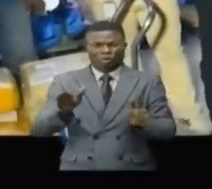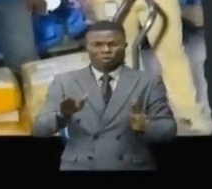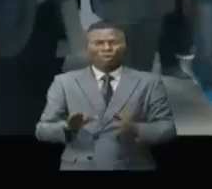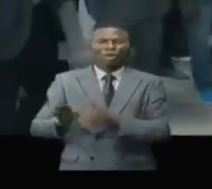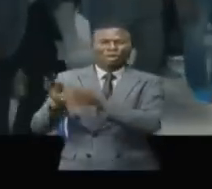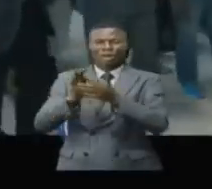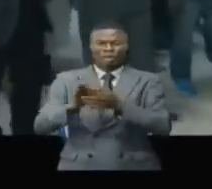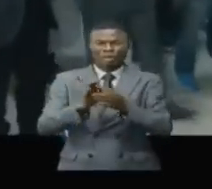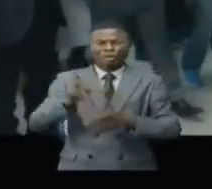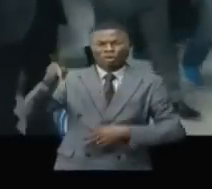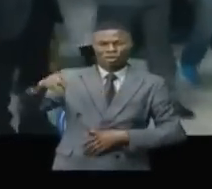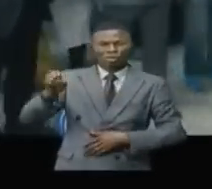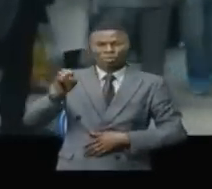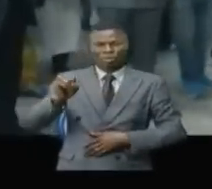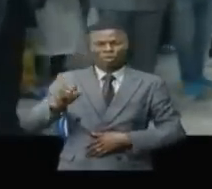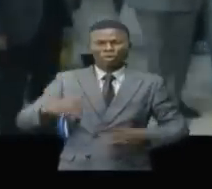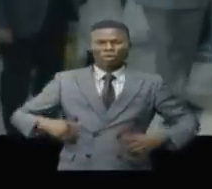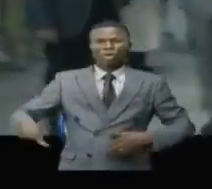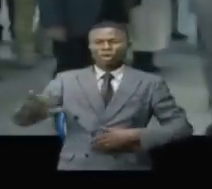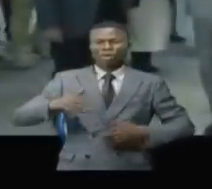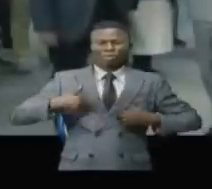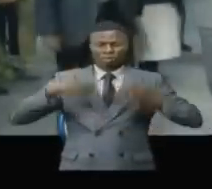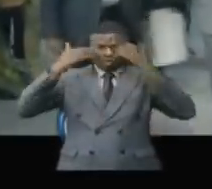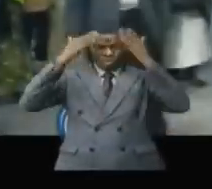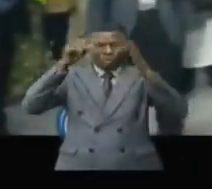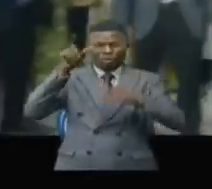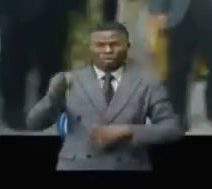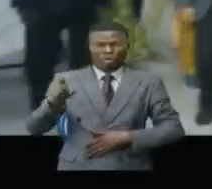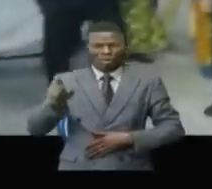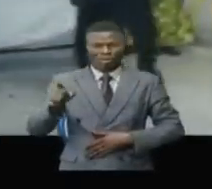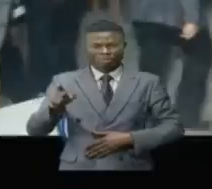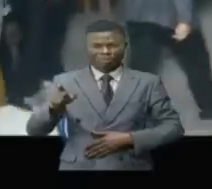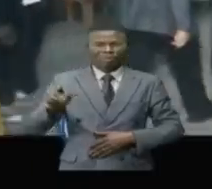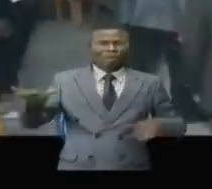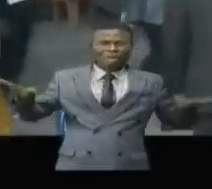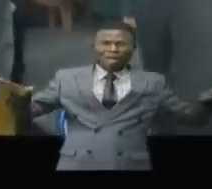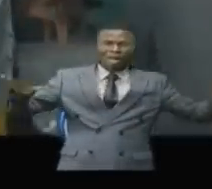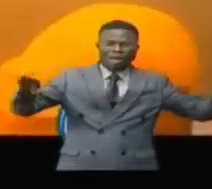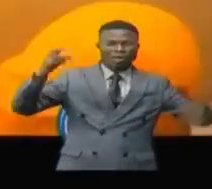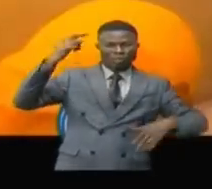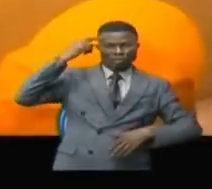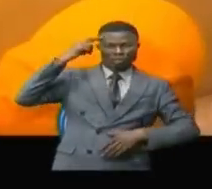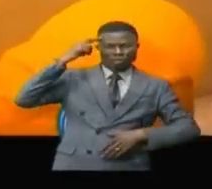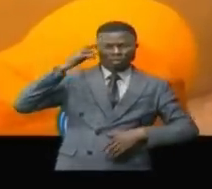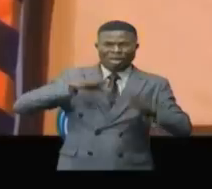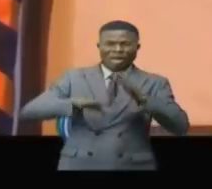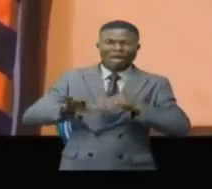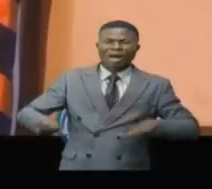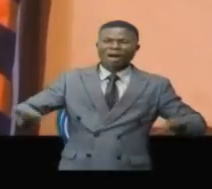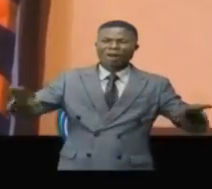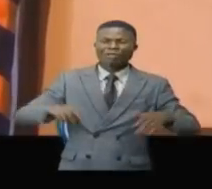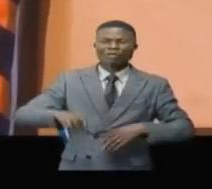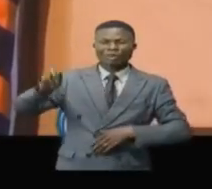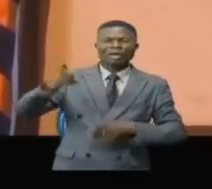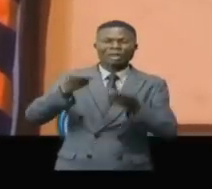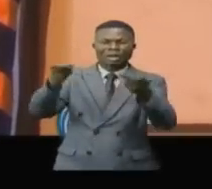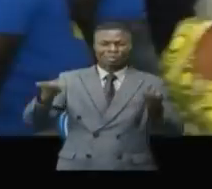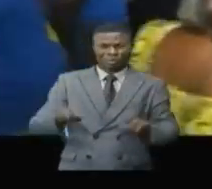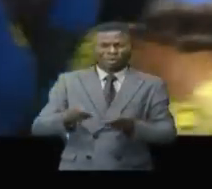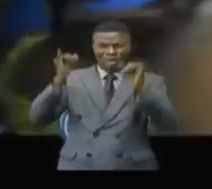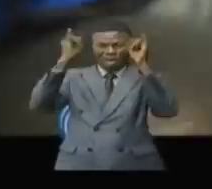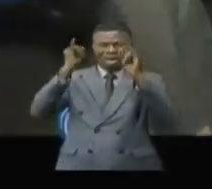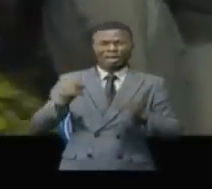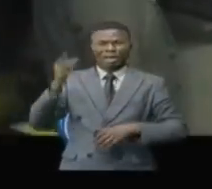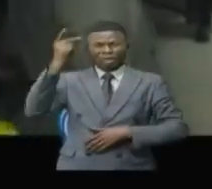l'Union postale universelle, Metoki Masaiko, à l'aéroport d'Ondjili, où est situé le centre de tri postal de